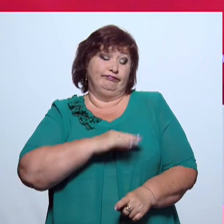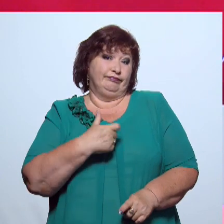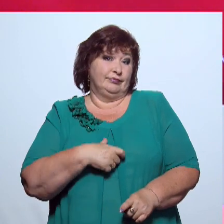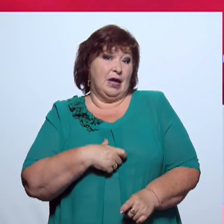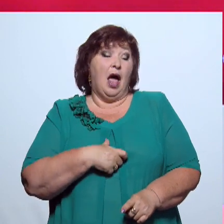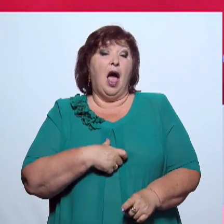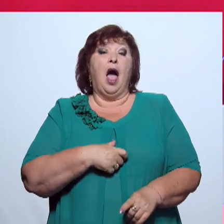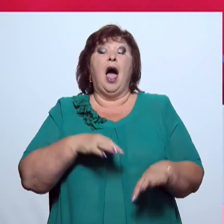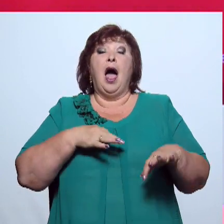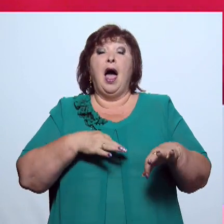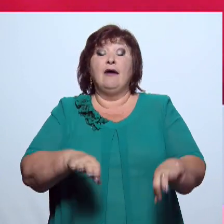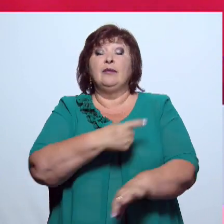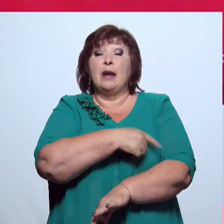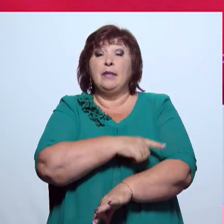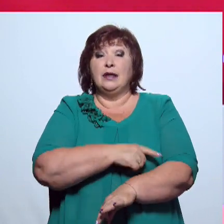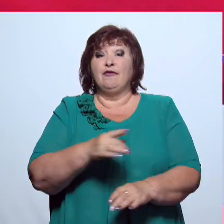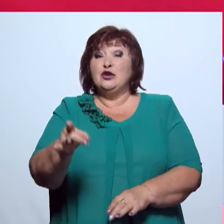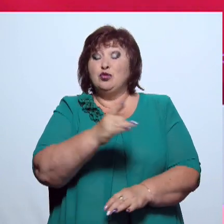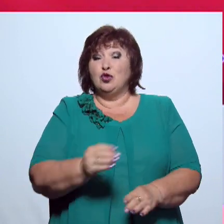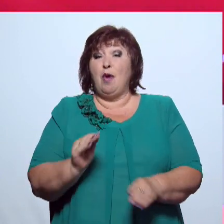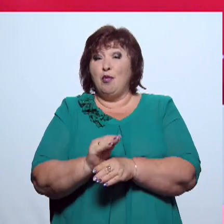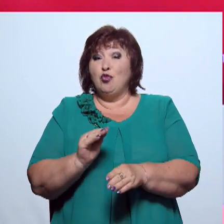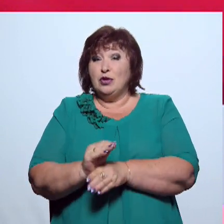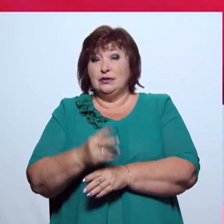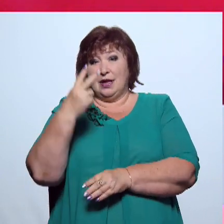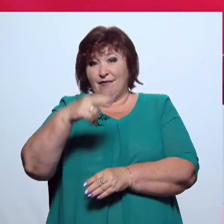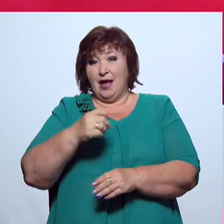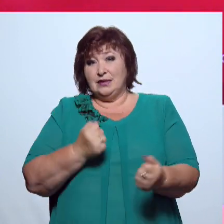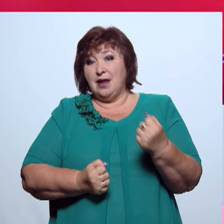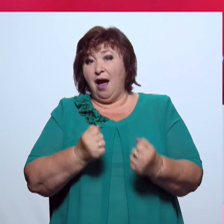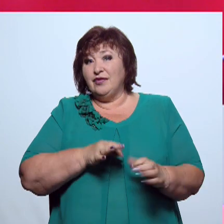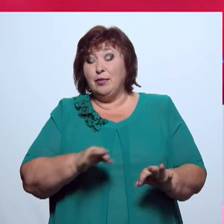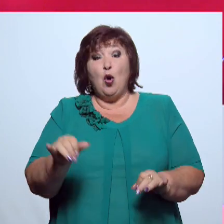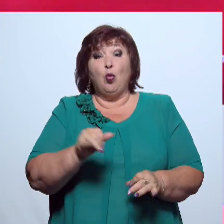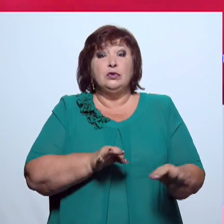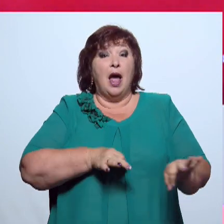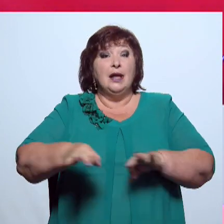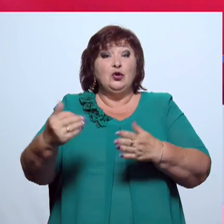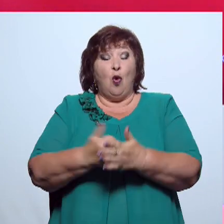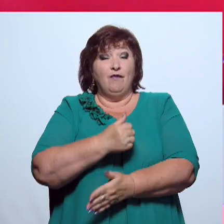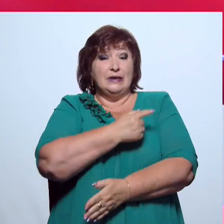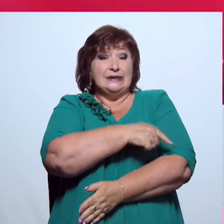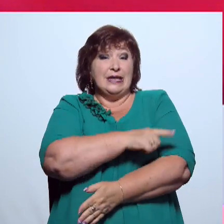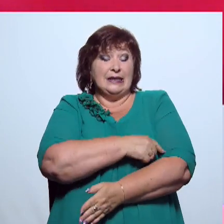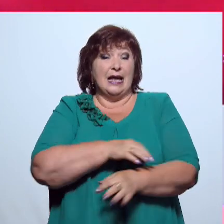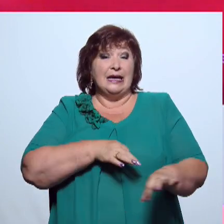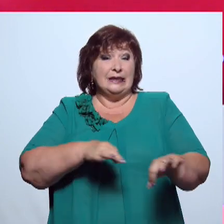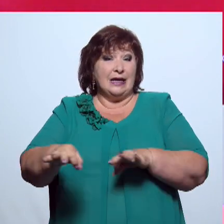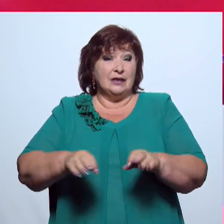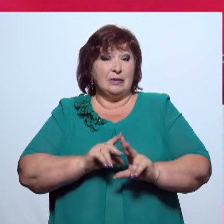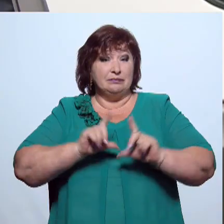А автопарк медиков республики сегодня пополнился на 20 автомобилей. Куда разъехался новый санитарный транспорт, знает Наталья